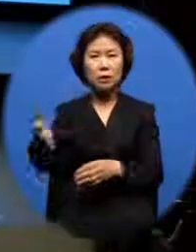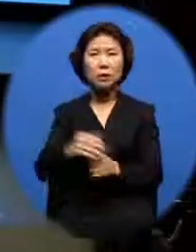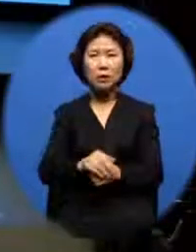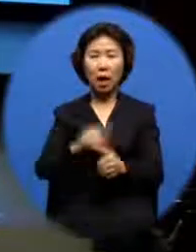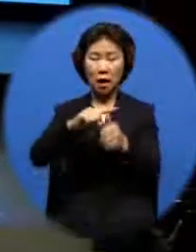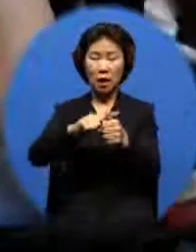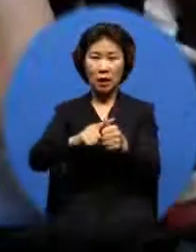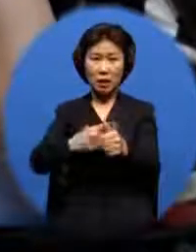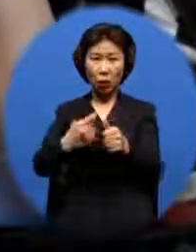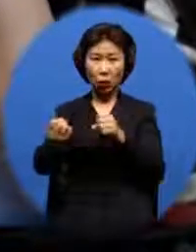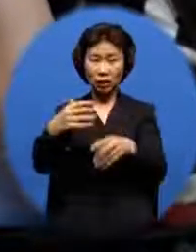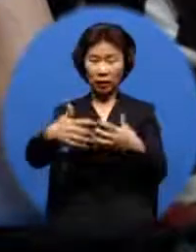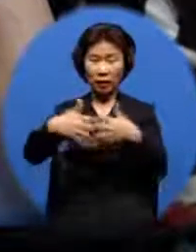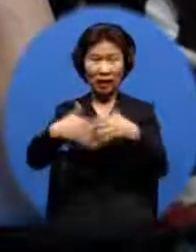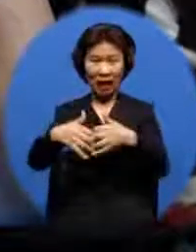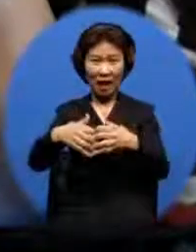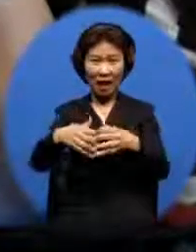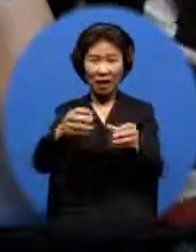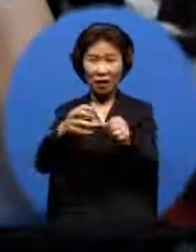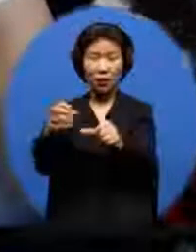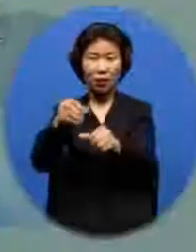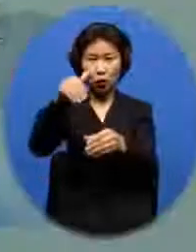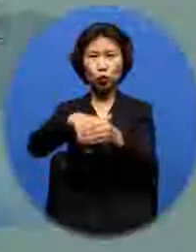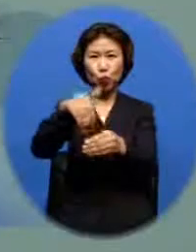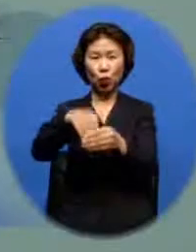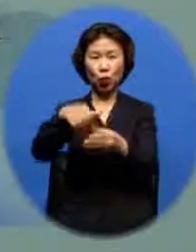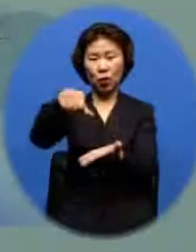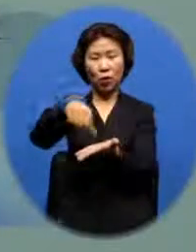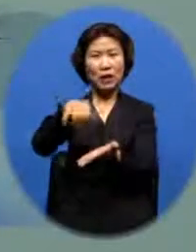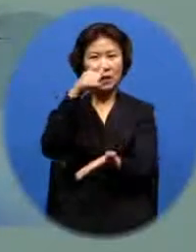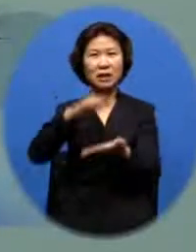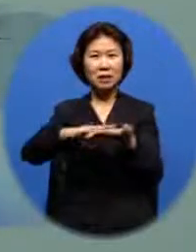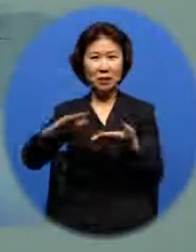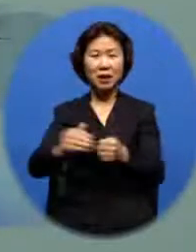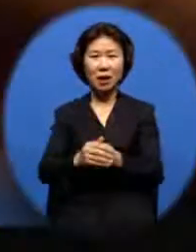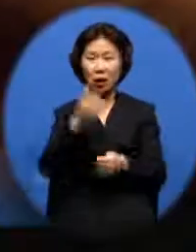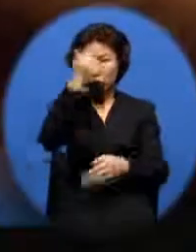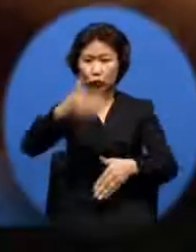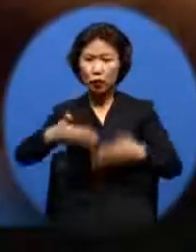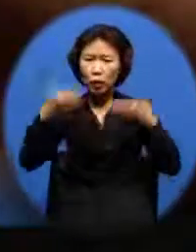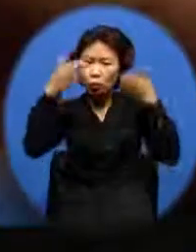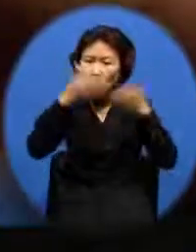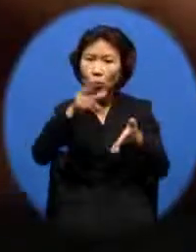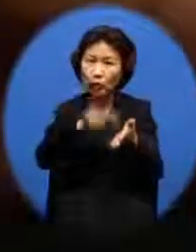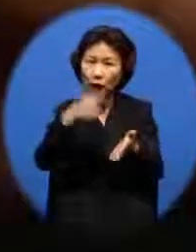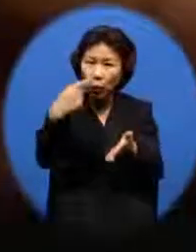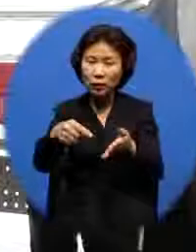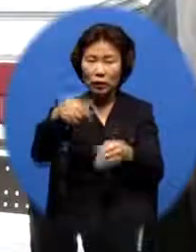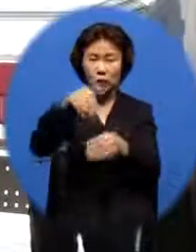자동응답기를 이용한 쌍방향 전자투표로 참석자 전원이 충남도의 역점 사업을 선정할 수 있도록 하는 시간도